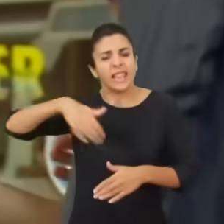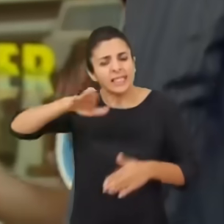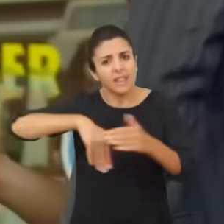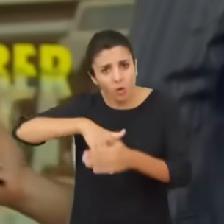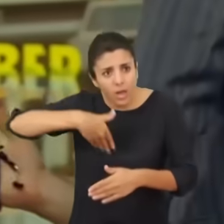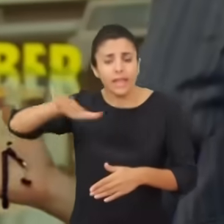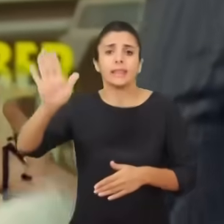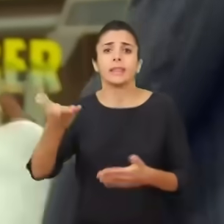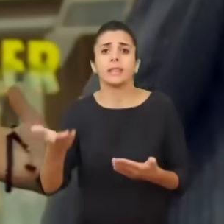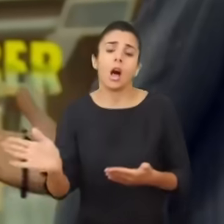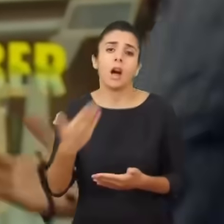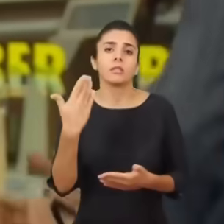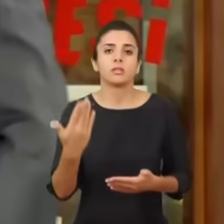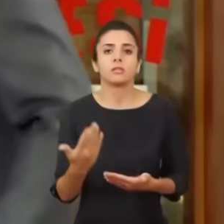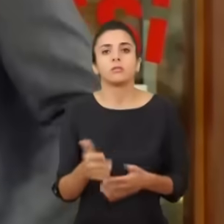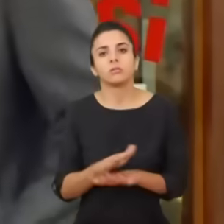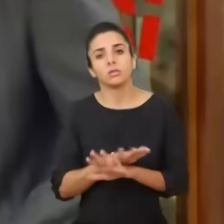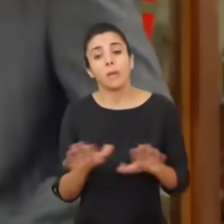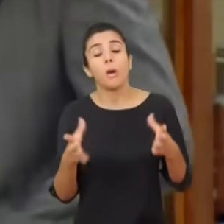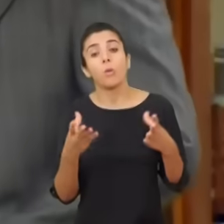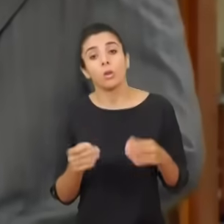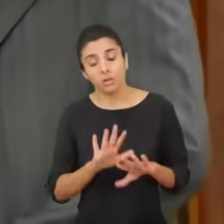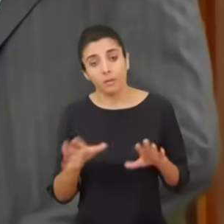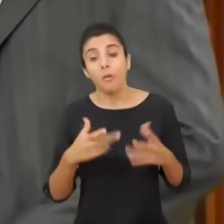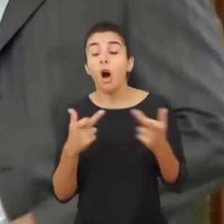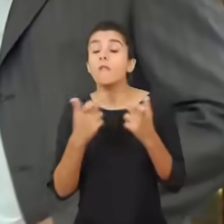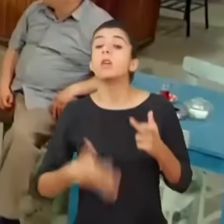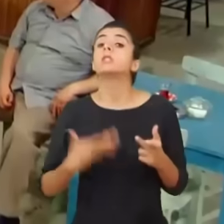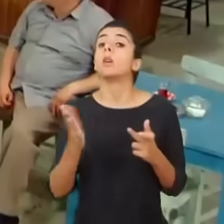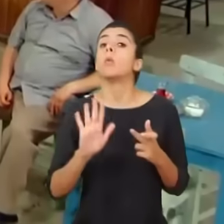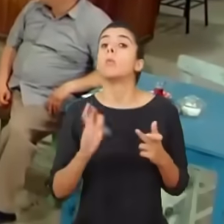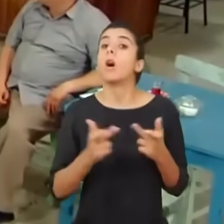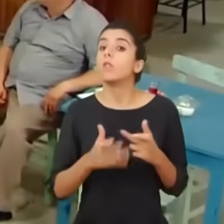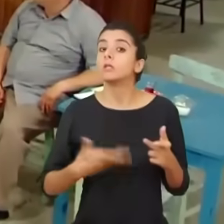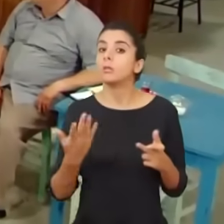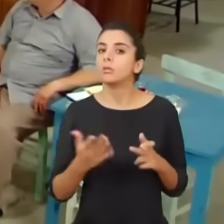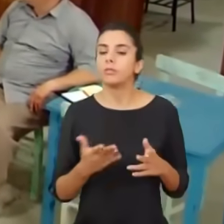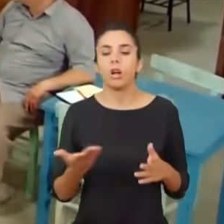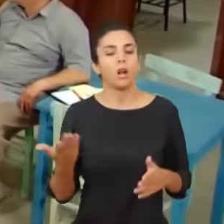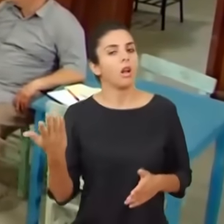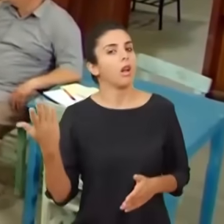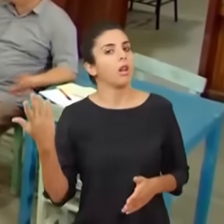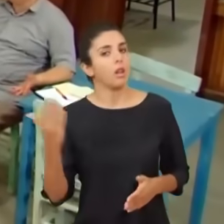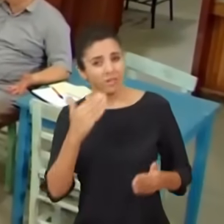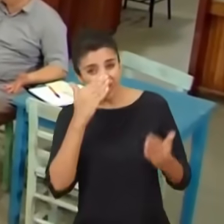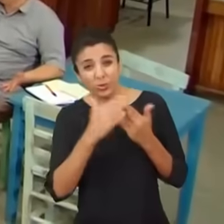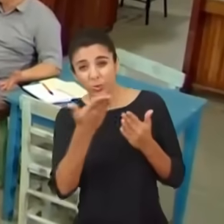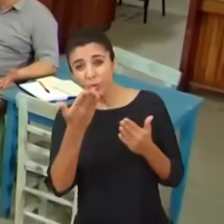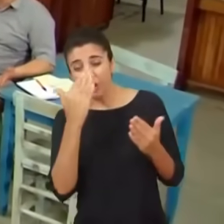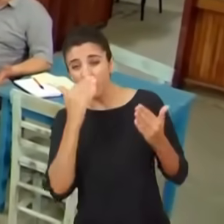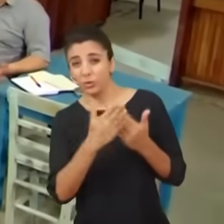olun. Hadi oğlum. Çay var daha, yeni söyledim. O zaman kavga etmeyin. Niyazi başka masada. Yakışıyor mu ya? Yakışıyor mu